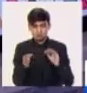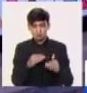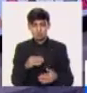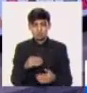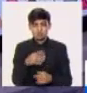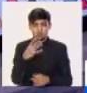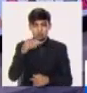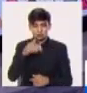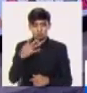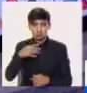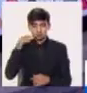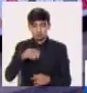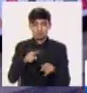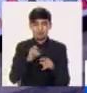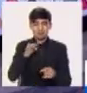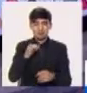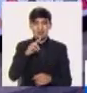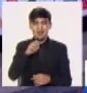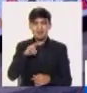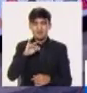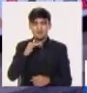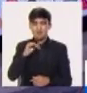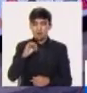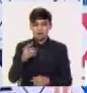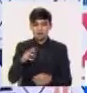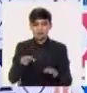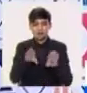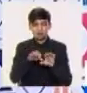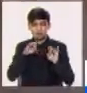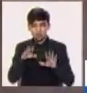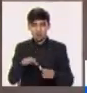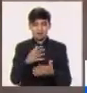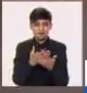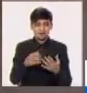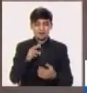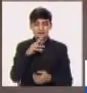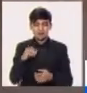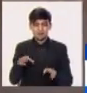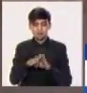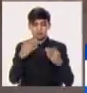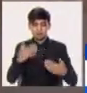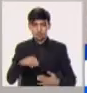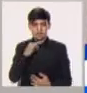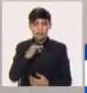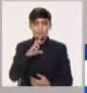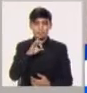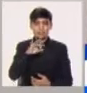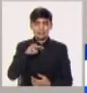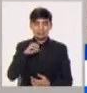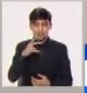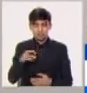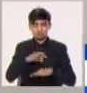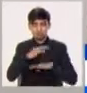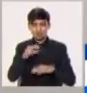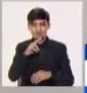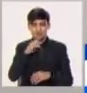В Калифорнии закрыли с сегодняшнего дня все пабы и рестораны. В Британии, в городе Лестер, карантин тоже ужесточают.